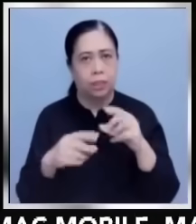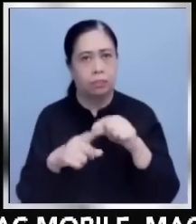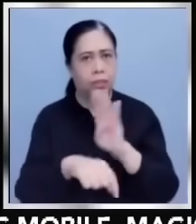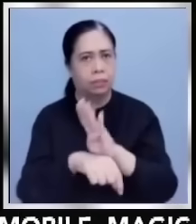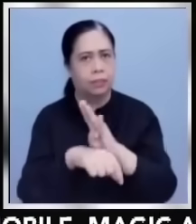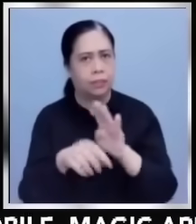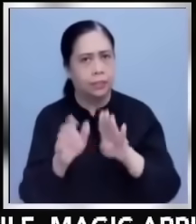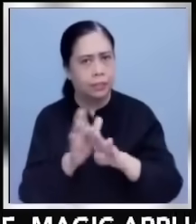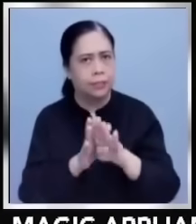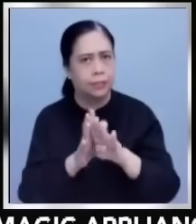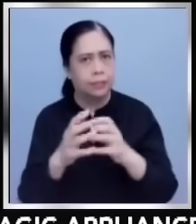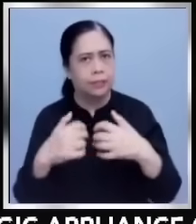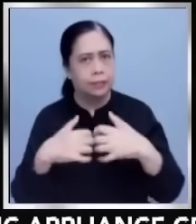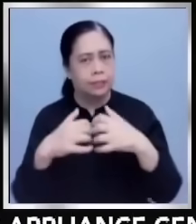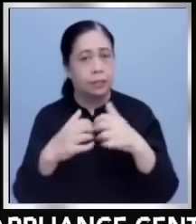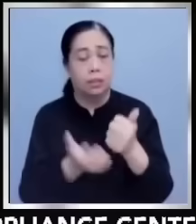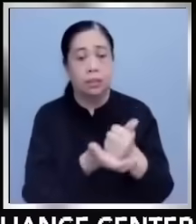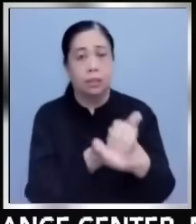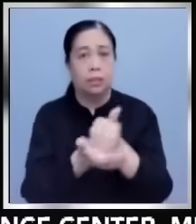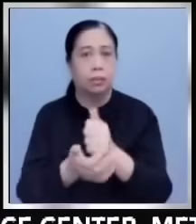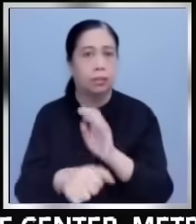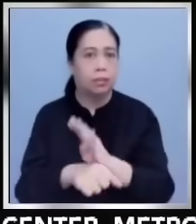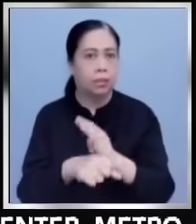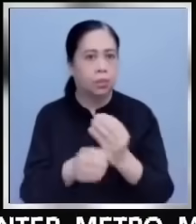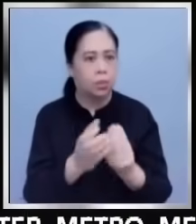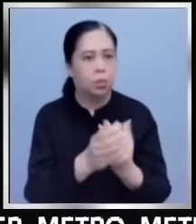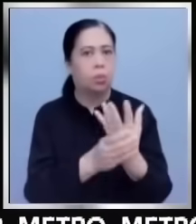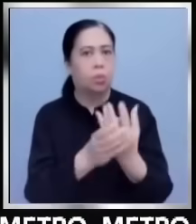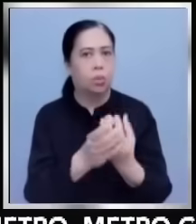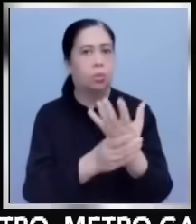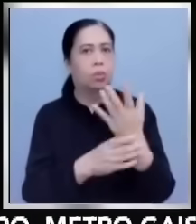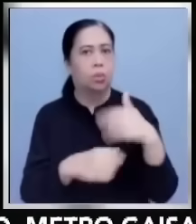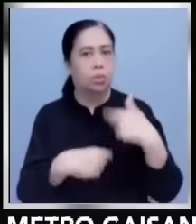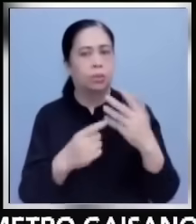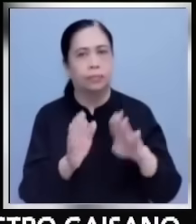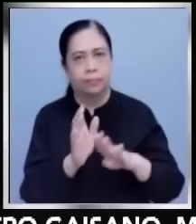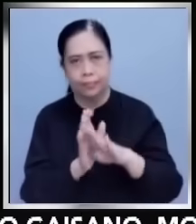sabihin yan, tinutulungan namin silang lumaki at lumago.